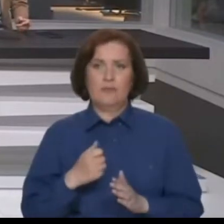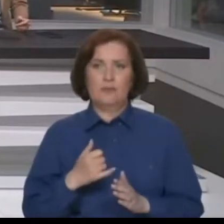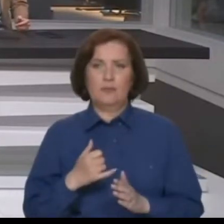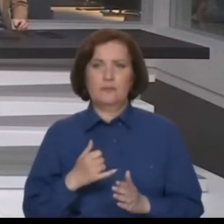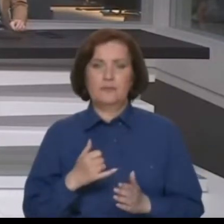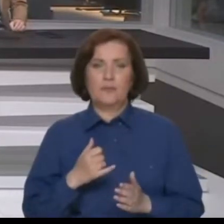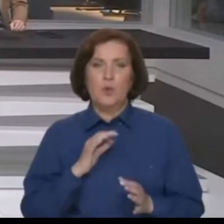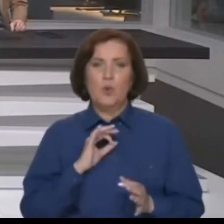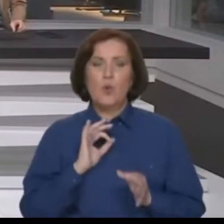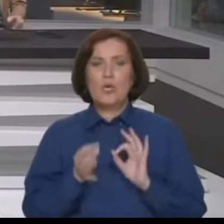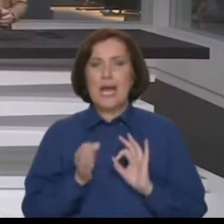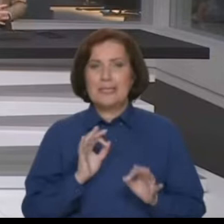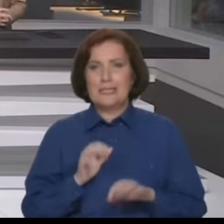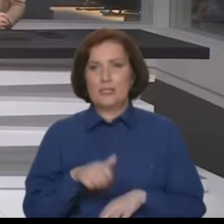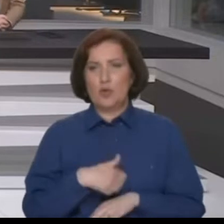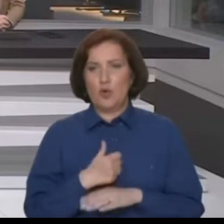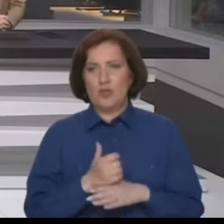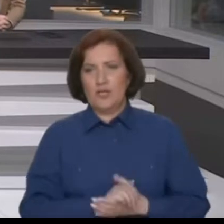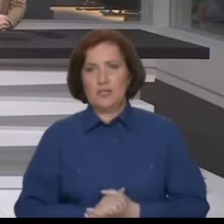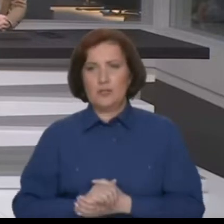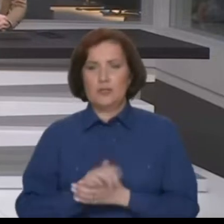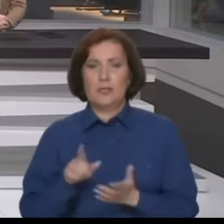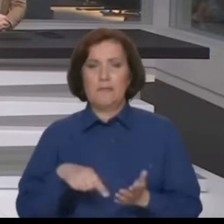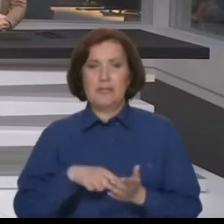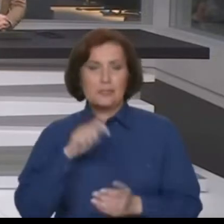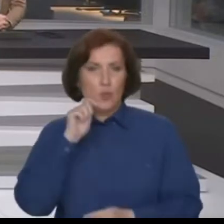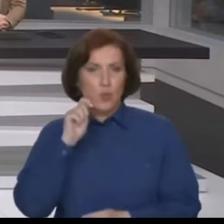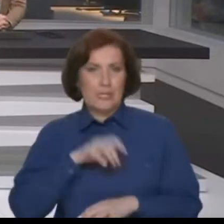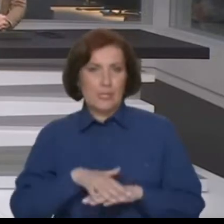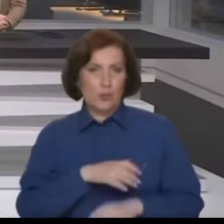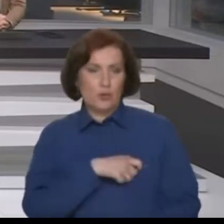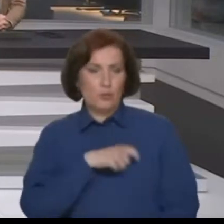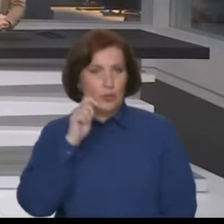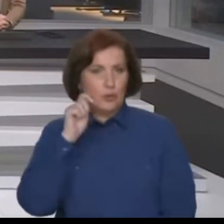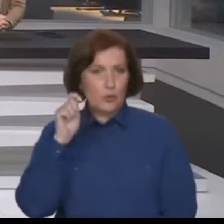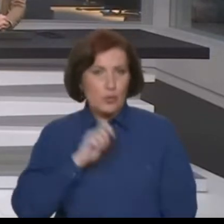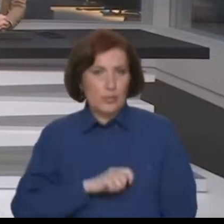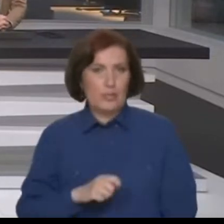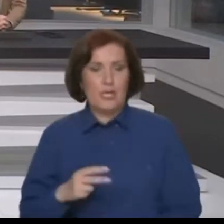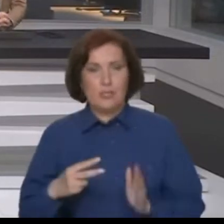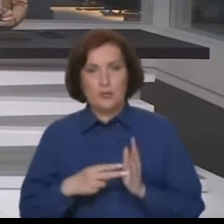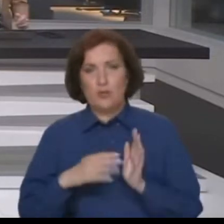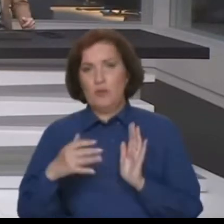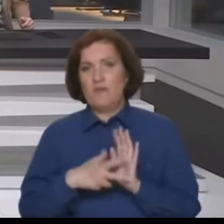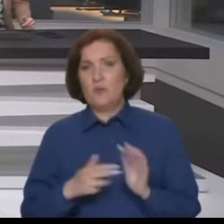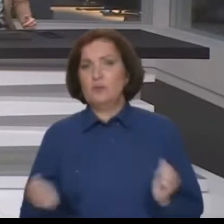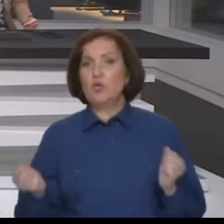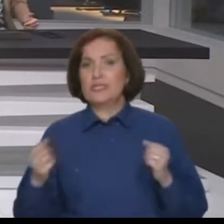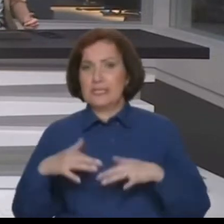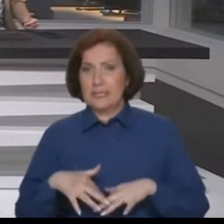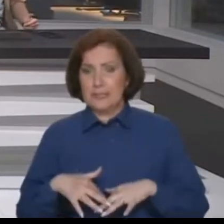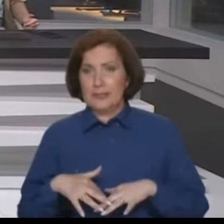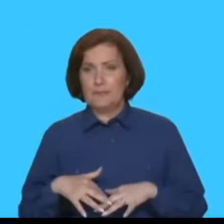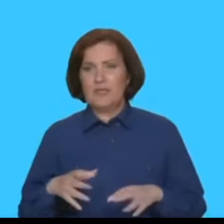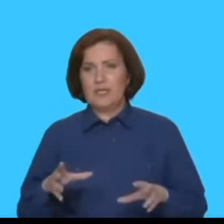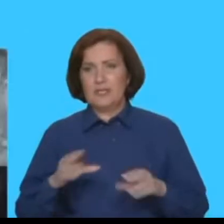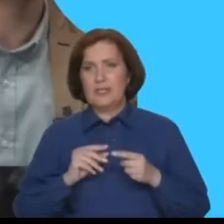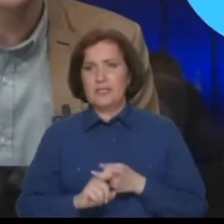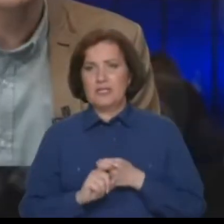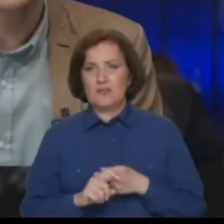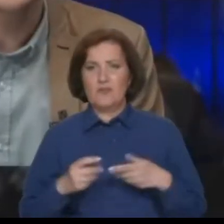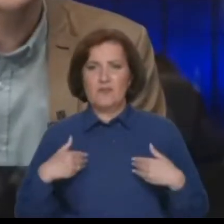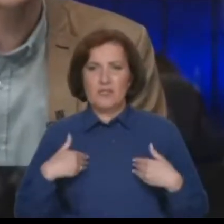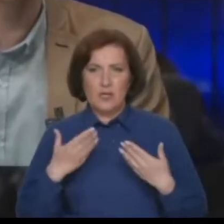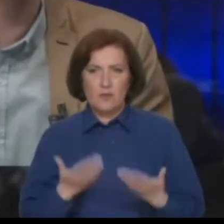Продан, радниці голови Асоціації міст України, народної депутатки України 7-го та 8-го скликань. Вона з нами на зв'язку.